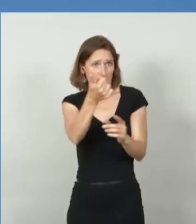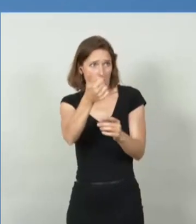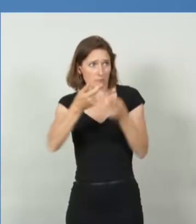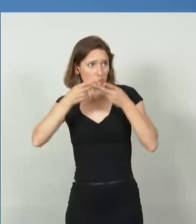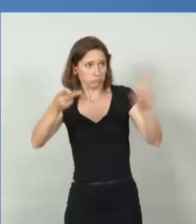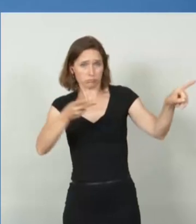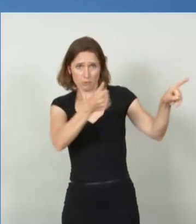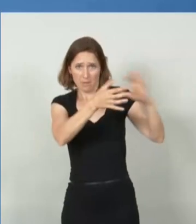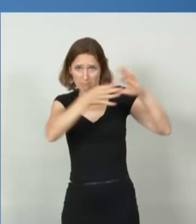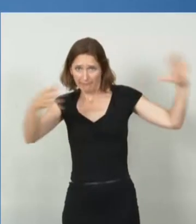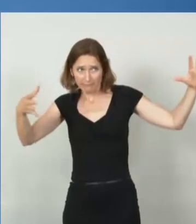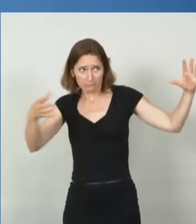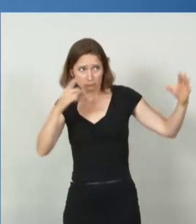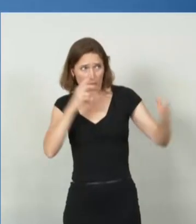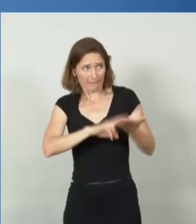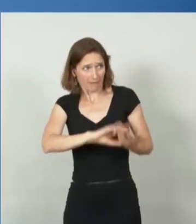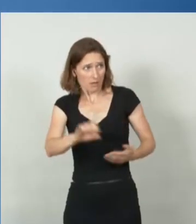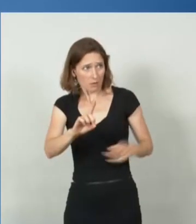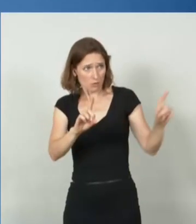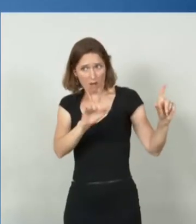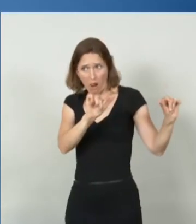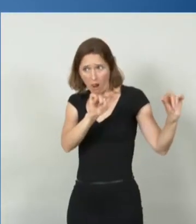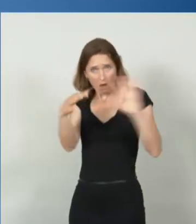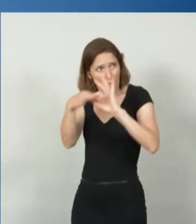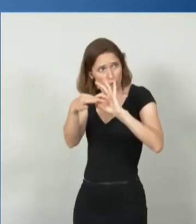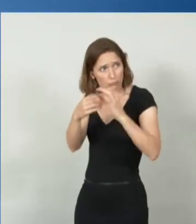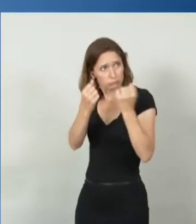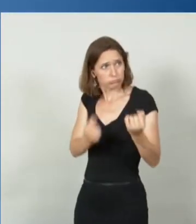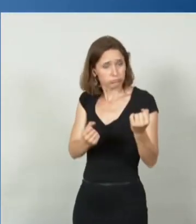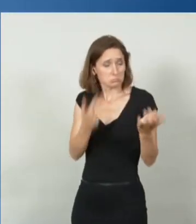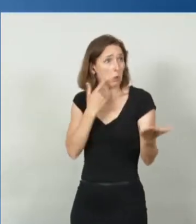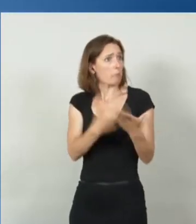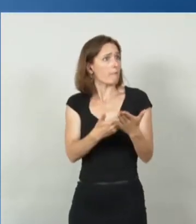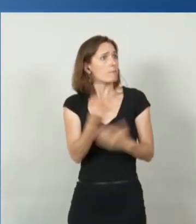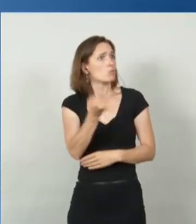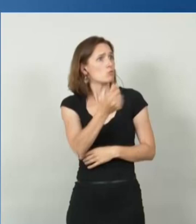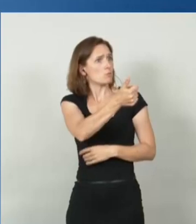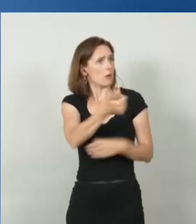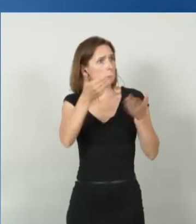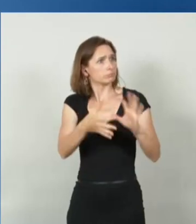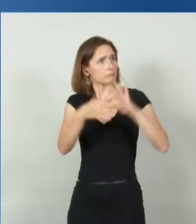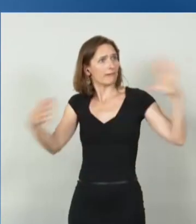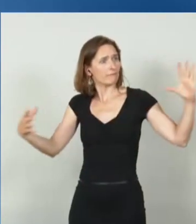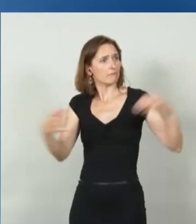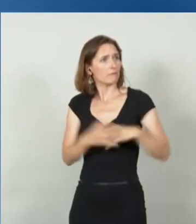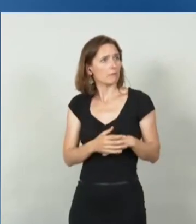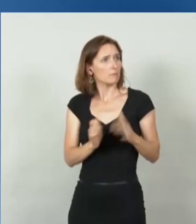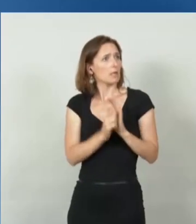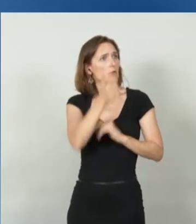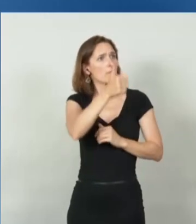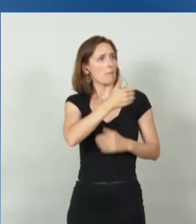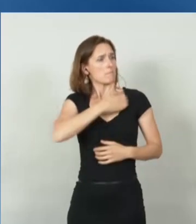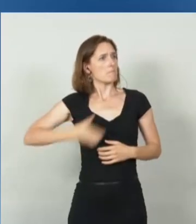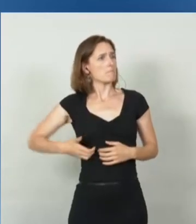voilà alors que ce n'est pas vrai donc j'aimerais bien voir les éléments tangibles qui vous permettent d'affirmer qu'il aurait mis fin à cette relation de son temps lorsqu'il était maire de Grenoble jusqu'en